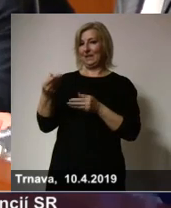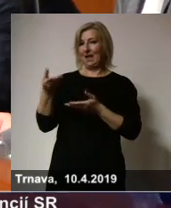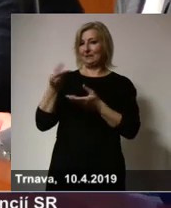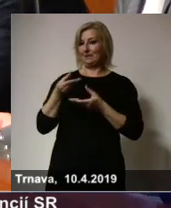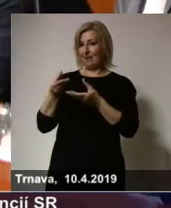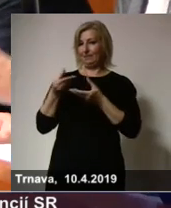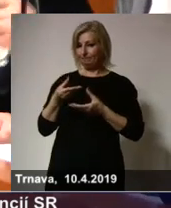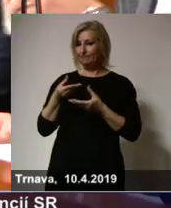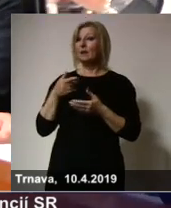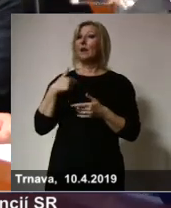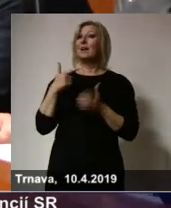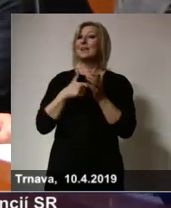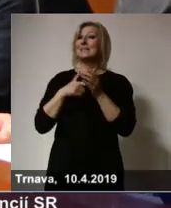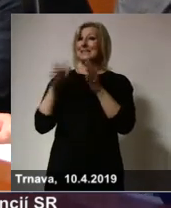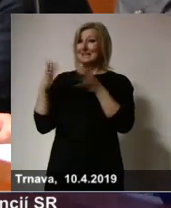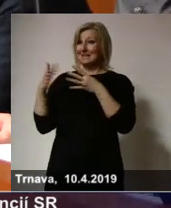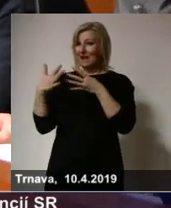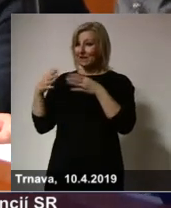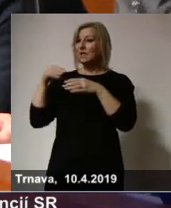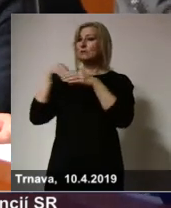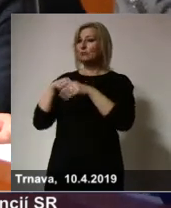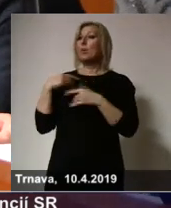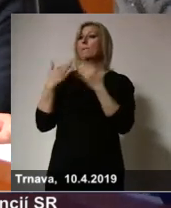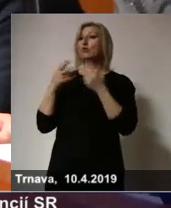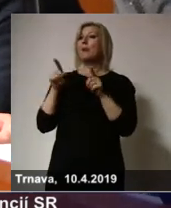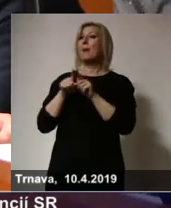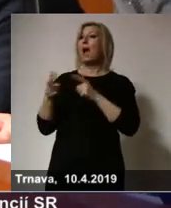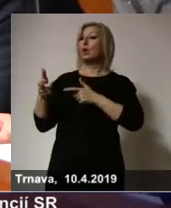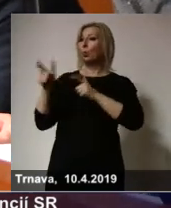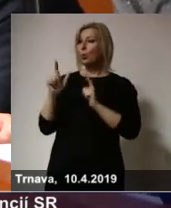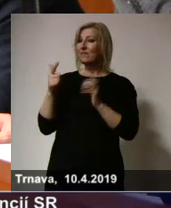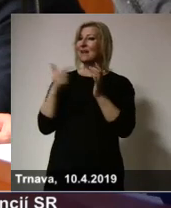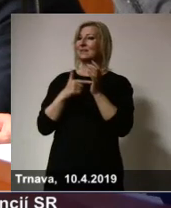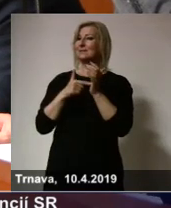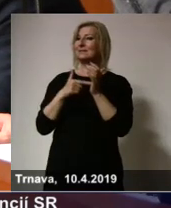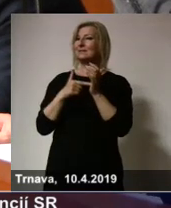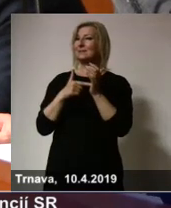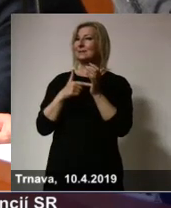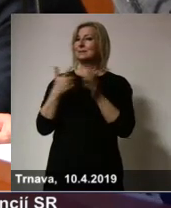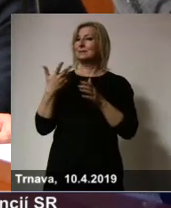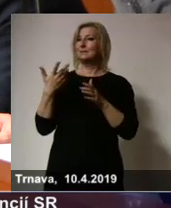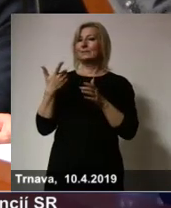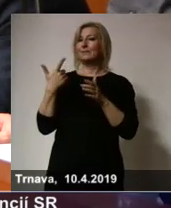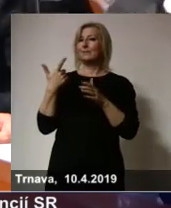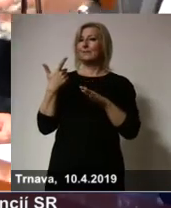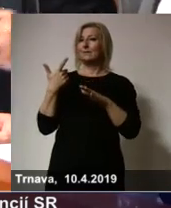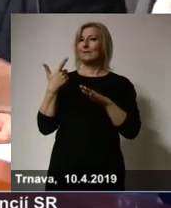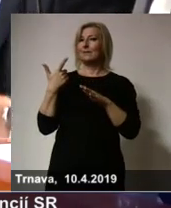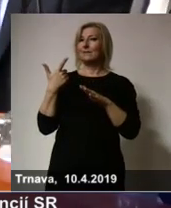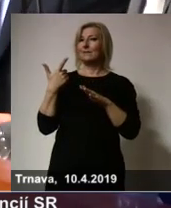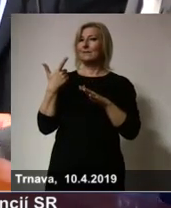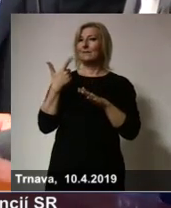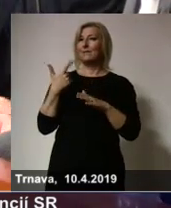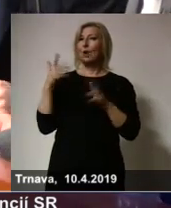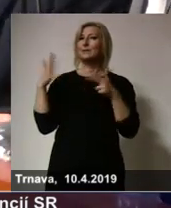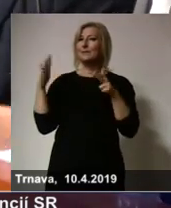som samozrejme zohľadnila aj úver vo výške 8 miliónov, ktorý je už schválený v rozpočte, avšak do výšky dlhu sa tam zarátavajú len 4 milióny, lebo ďalšie